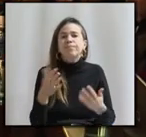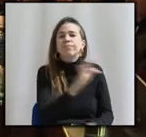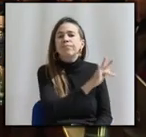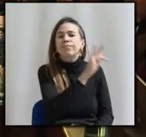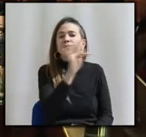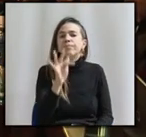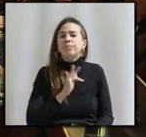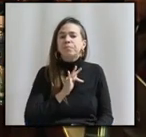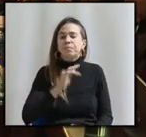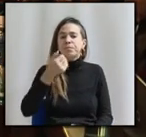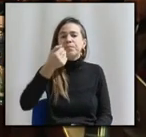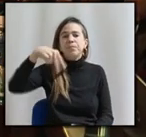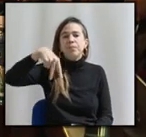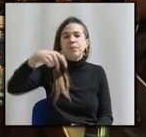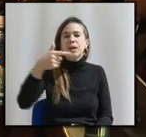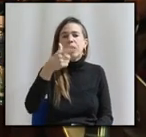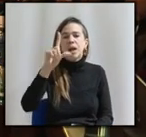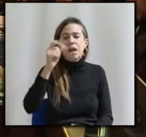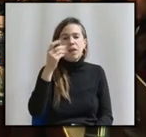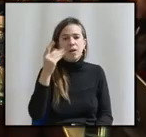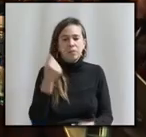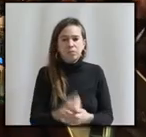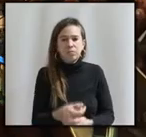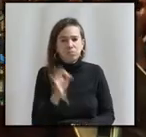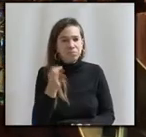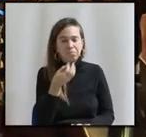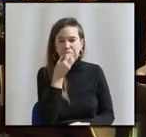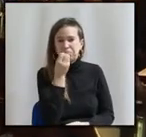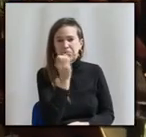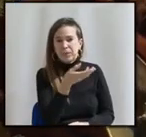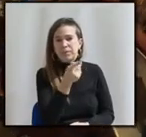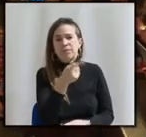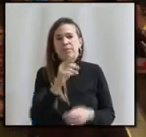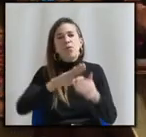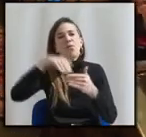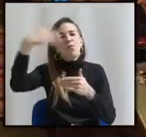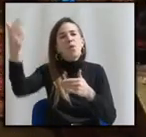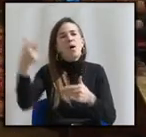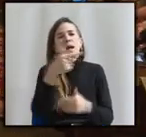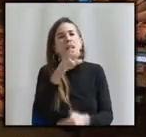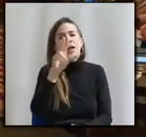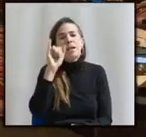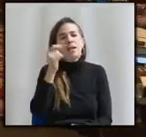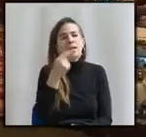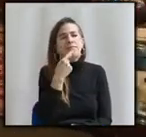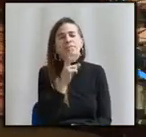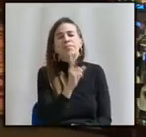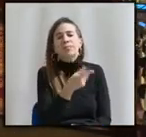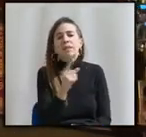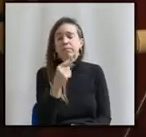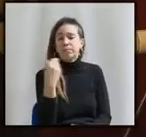Endavant. Sí, ja ho ha dit molt bé la regidora, ha dit Sant Fores la Guixa, i és que resulta que precisament em va trucar una